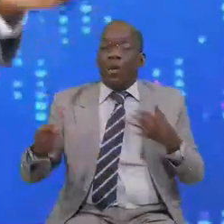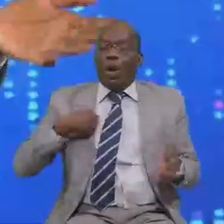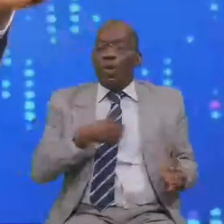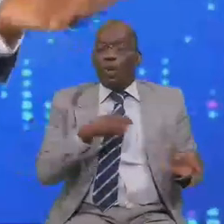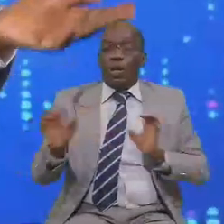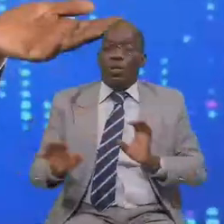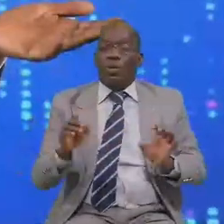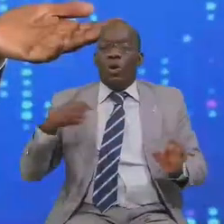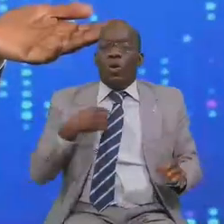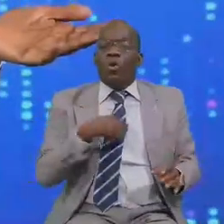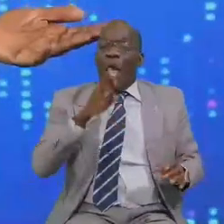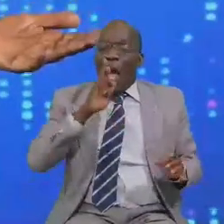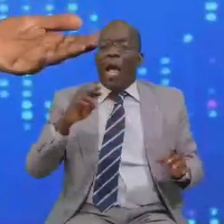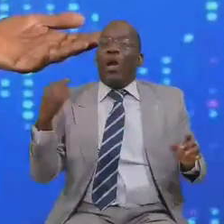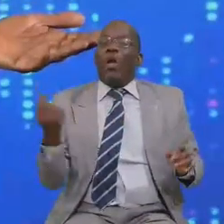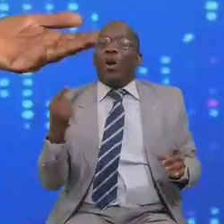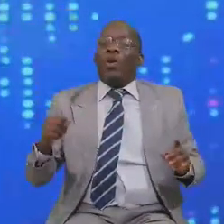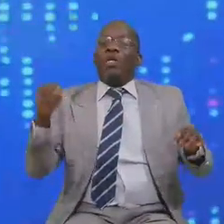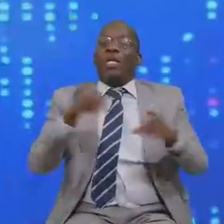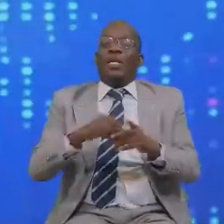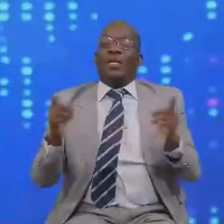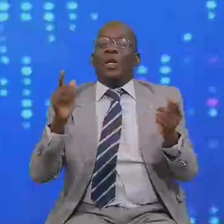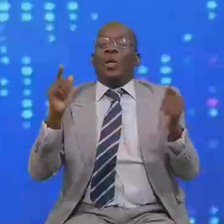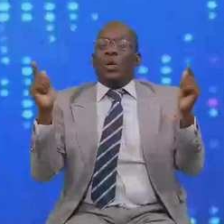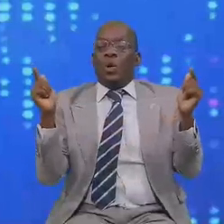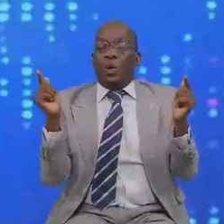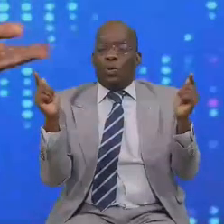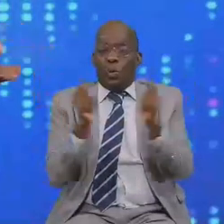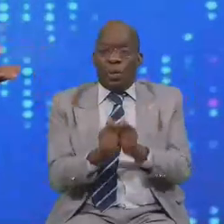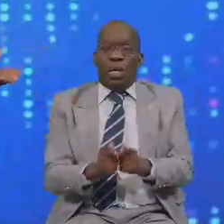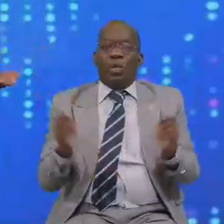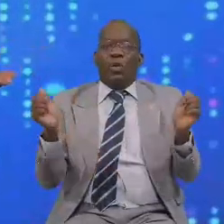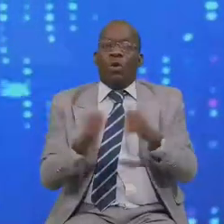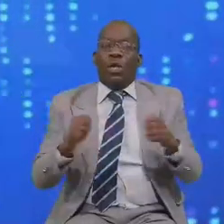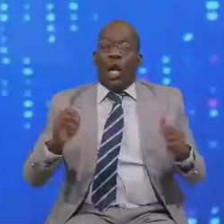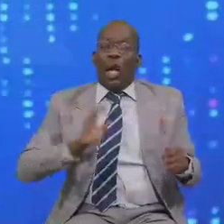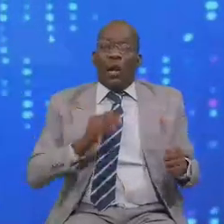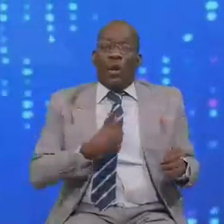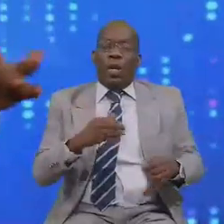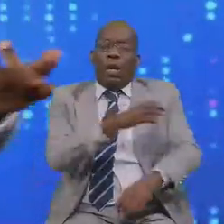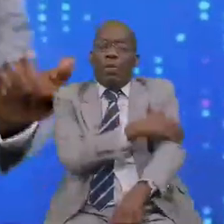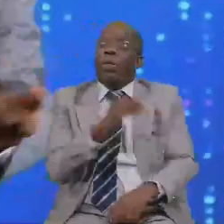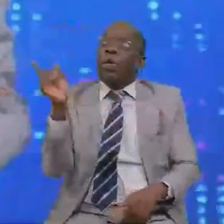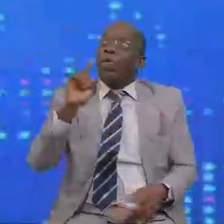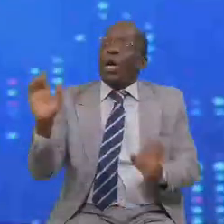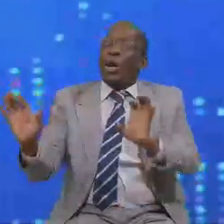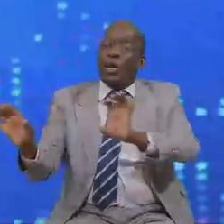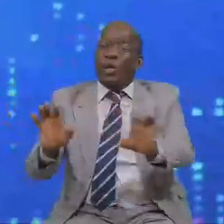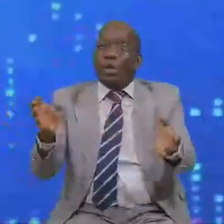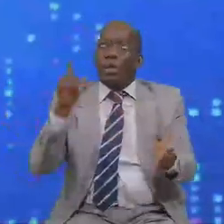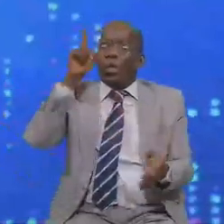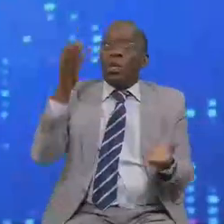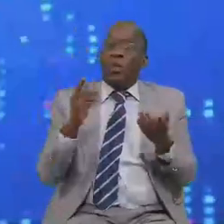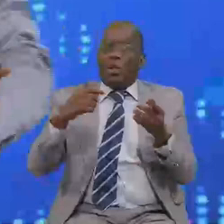toujours en contact avec le capitaine de notre salut. Qu'est-ce qu'il veut que je fasse? Où est-ce qu'il veut que j'aille? Qu'est-ce qu'il veut que